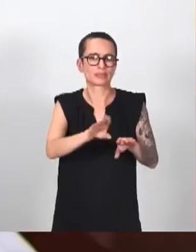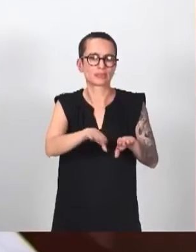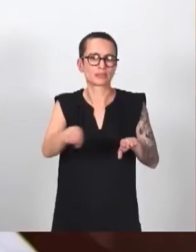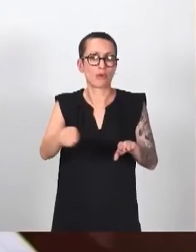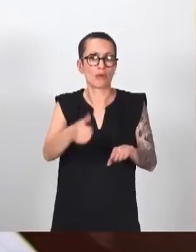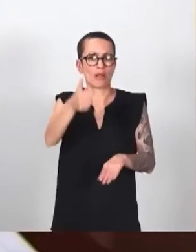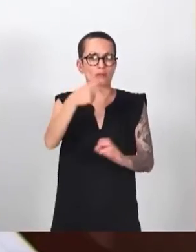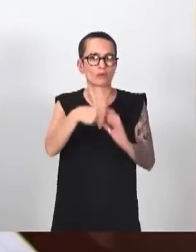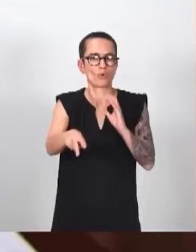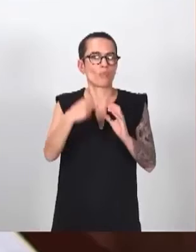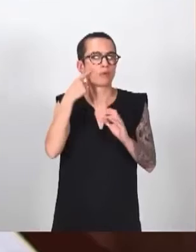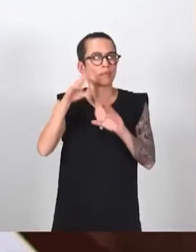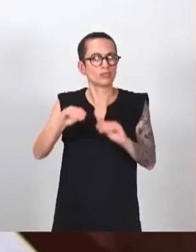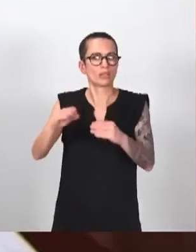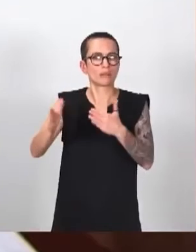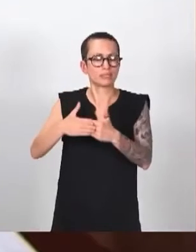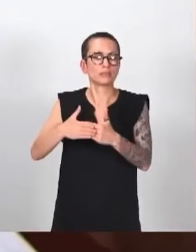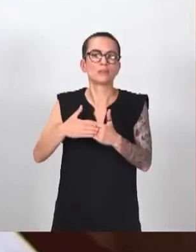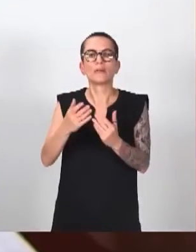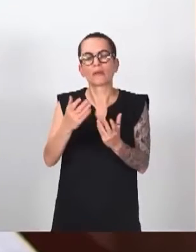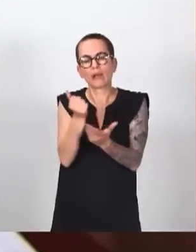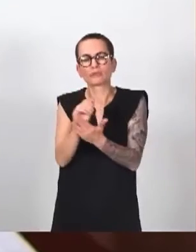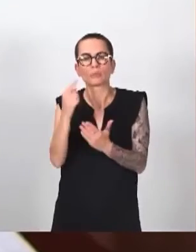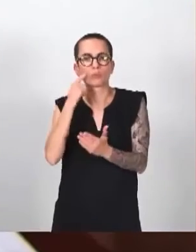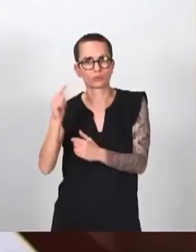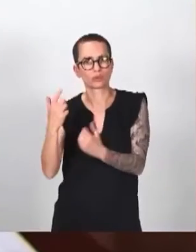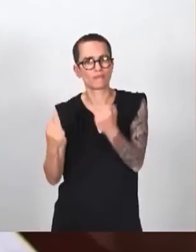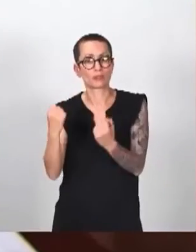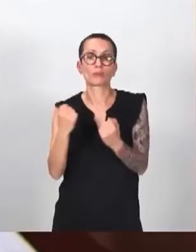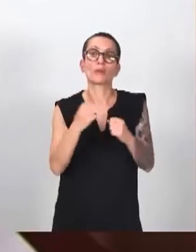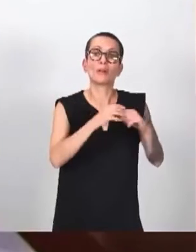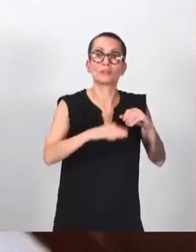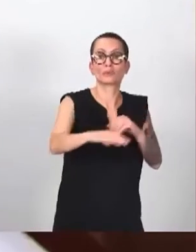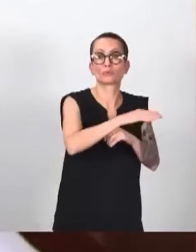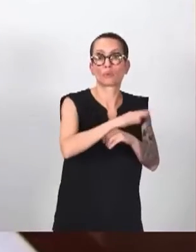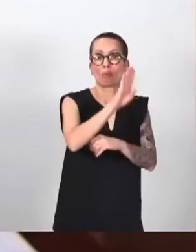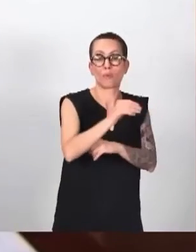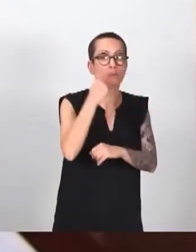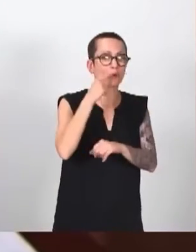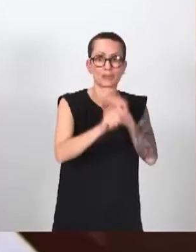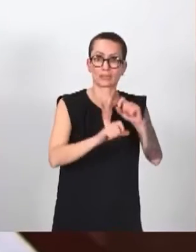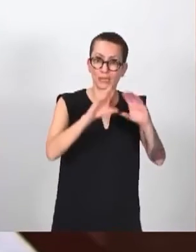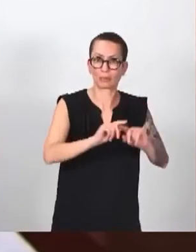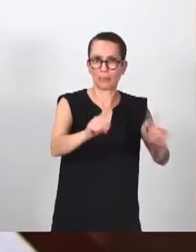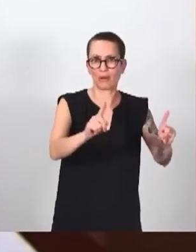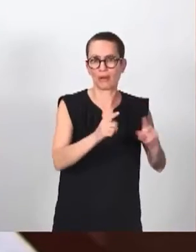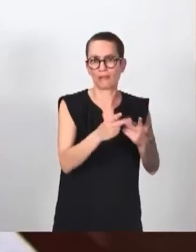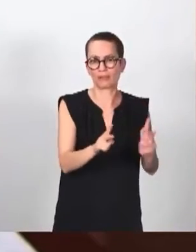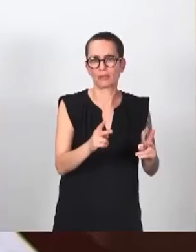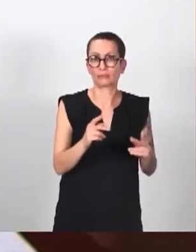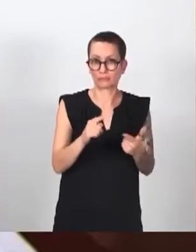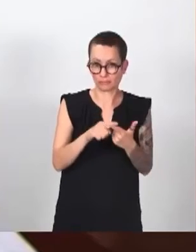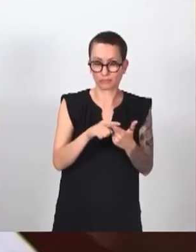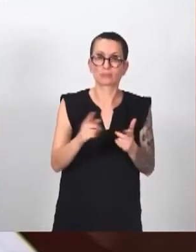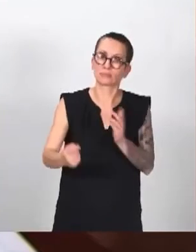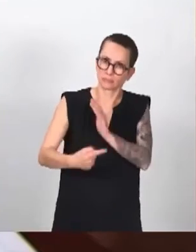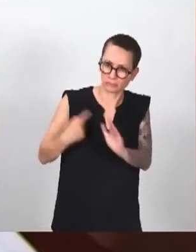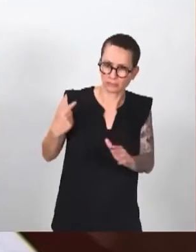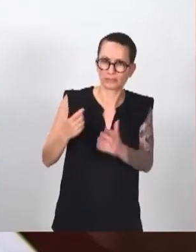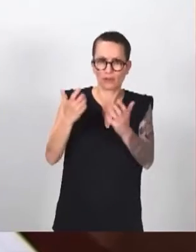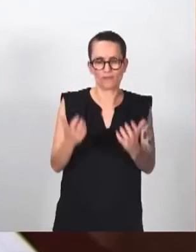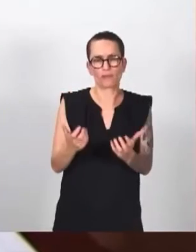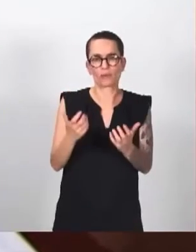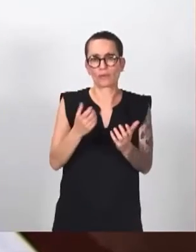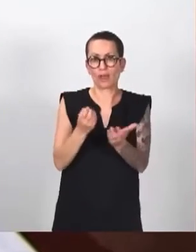gratuité pour le deuxième véhicule d'une part et la zone bleue pour les non-résidents d'autre part. Nous appelons donc de nos vœux une nouvelle fois une meilleure diffusion